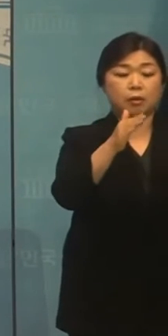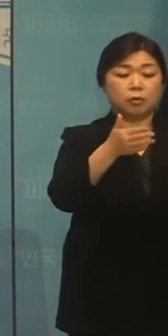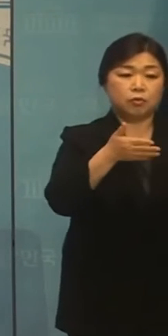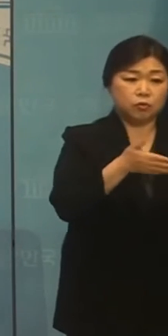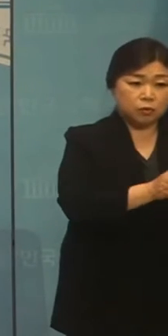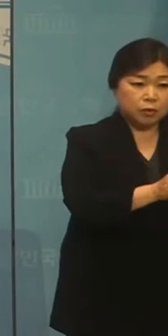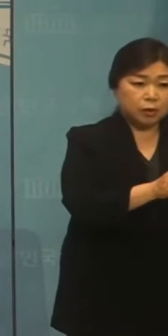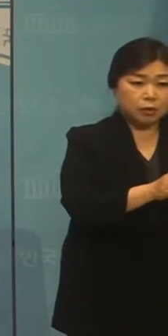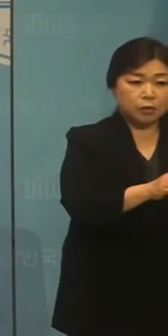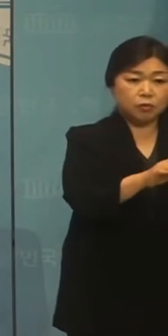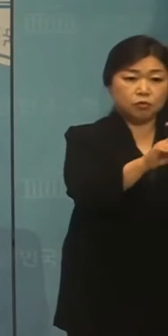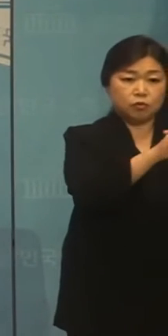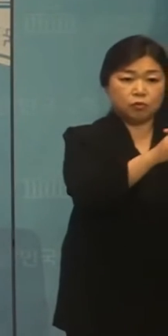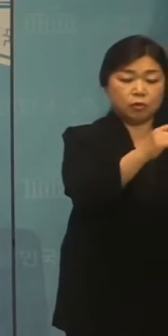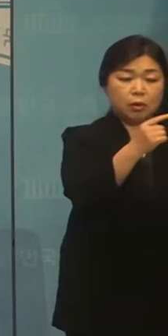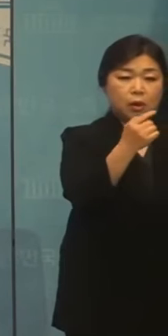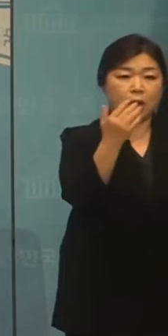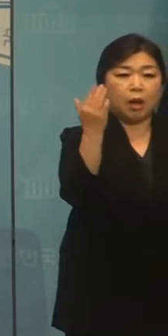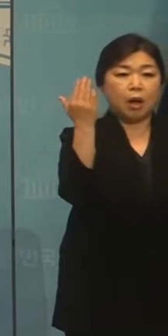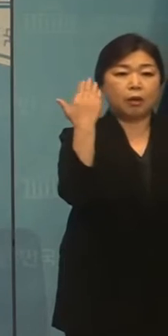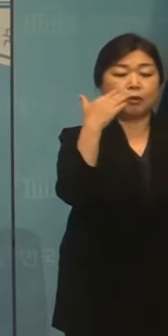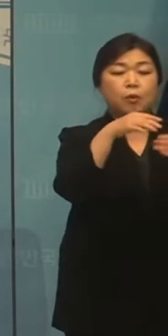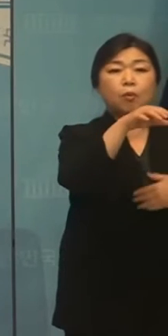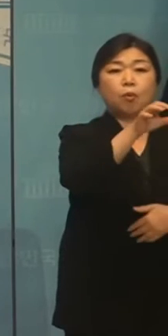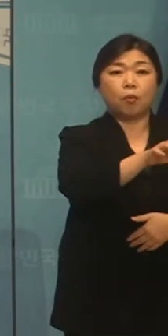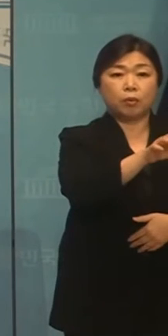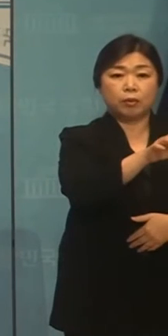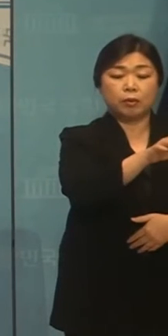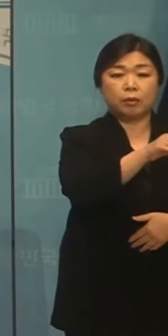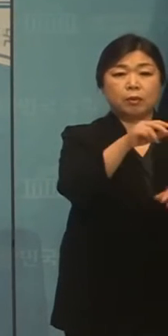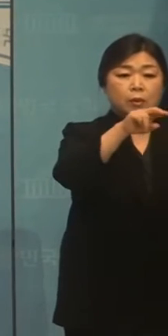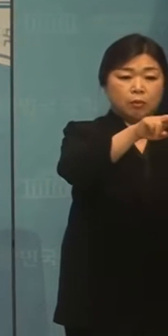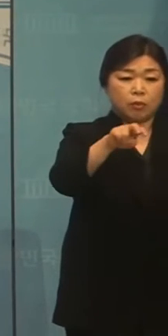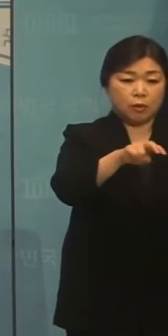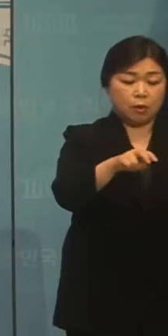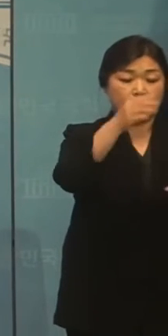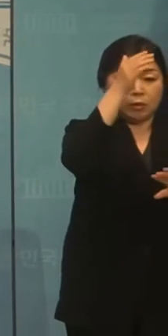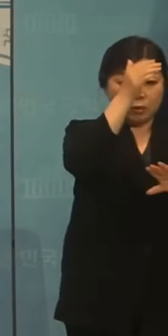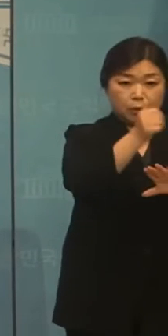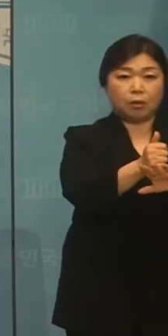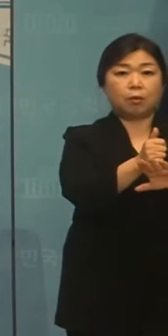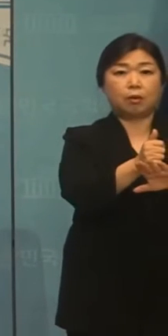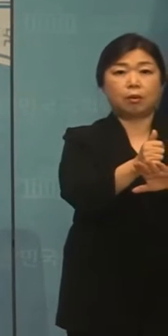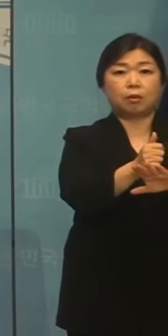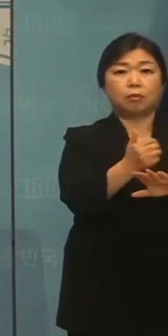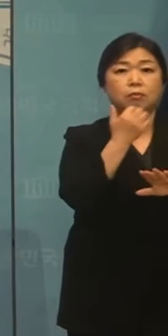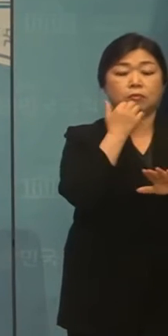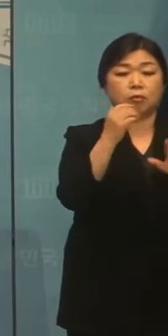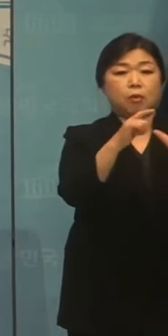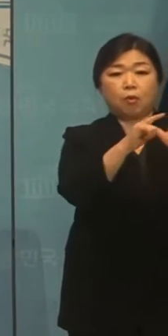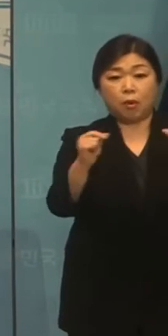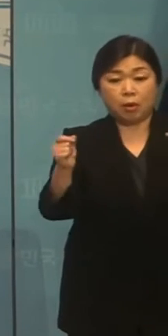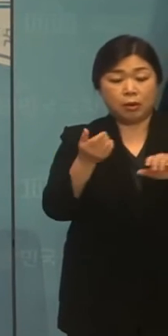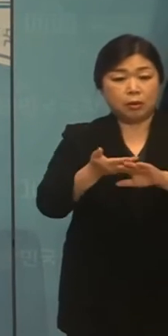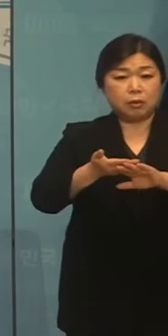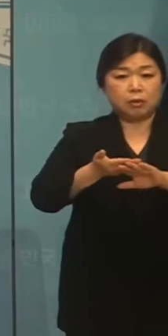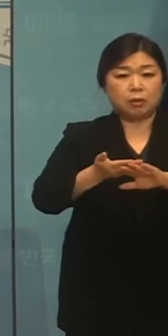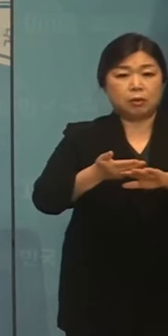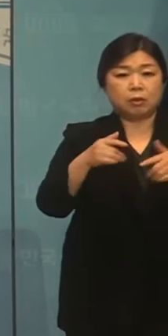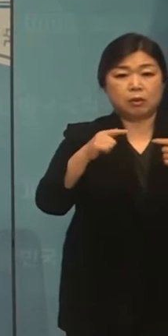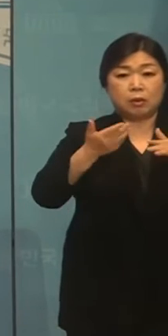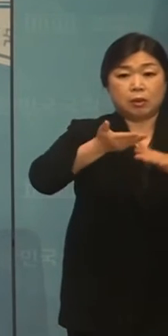출신 중학교가 있는 지역을 분석한 결과 수도권 상위 10개